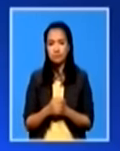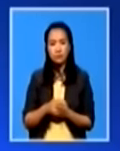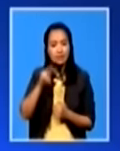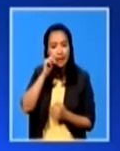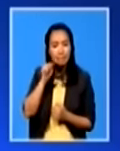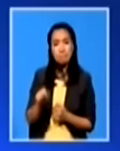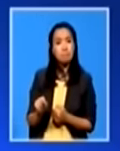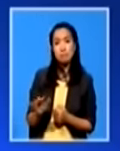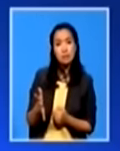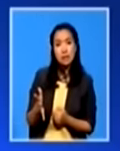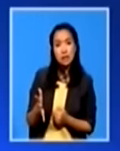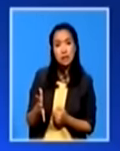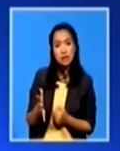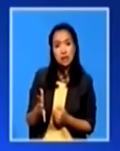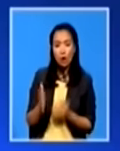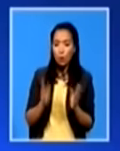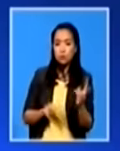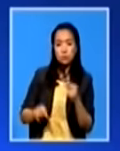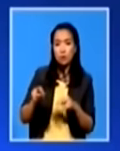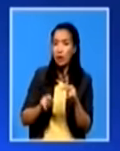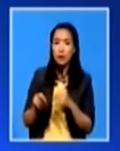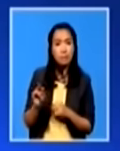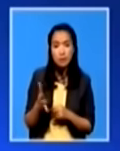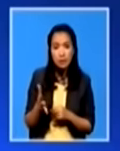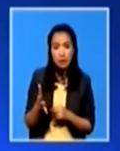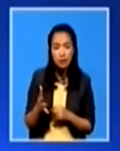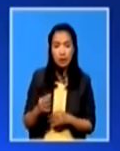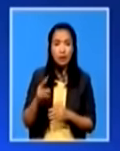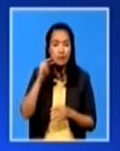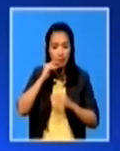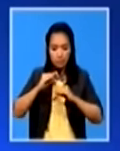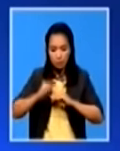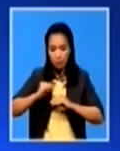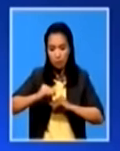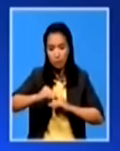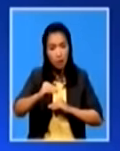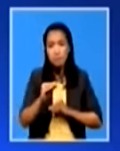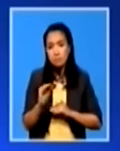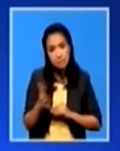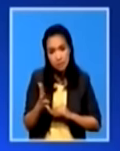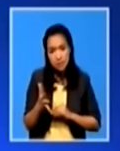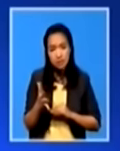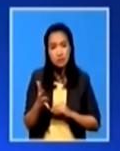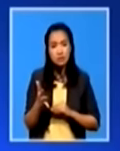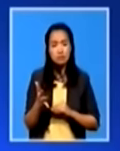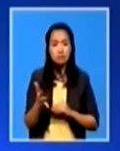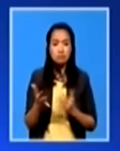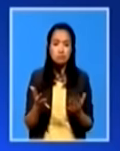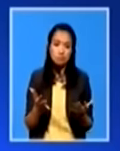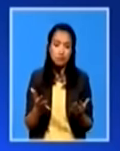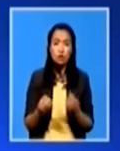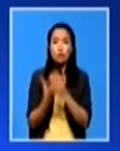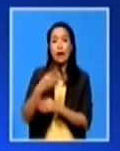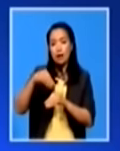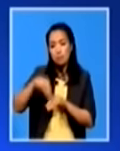น้ำนะไม่มีคนดูแลไม่มีฝายชะลอความชื้นชะลอน้ำเพื่อสร้างความชื้นแล้วพัน